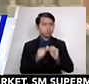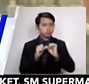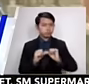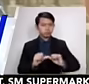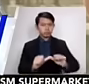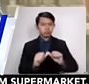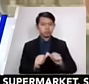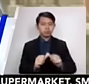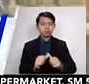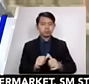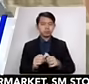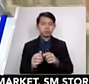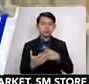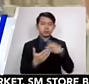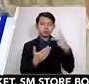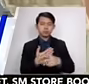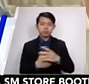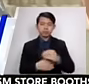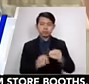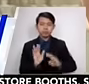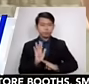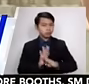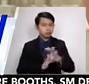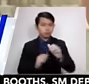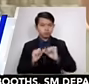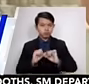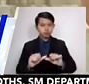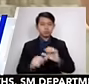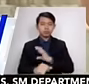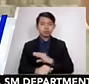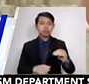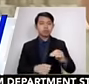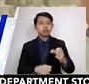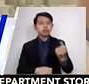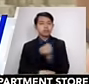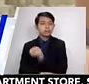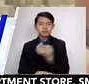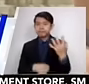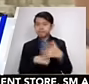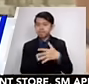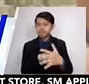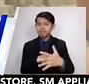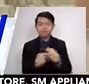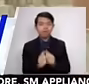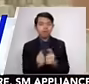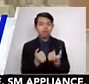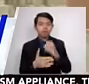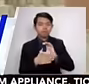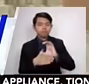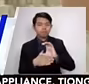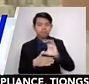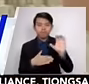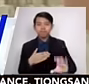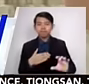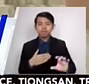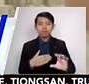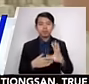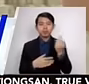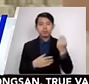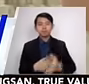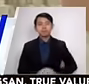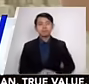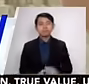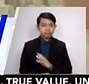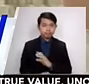progress at kung gaano na katagal gaano pa katagal bago matapos iyung mga malalaking project na iyan Syempre We will also report on